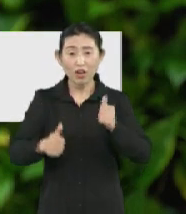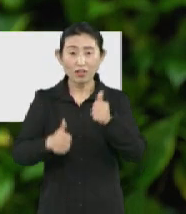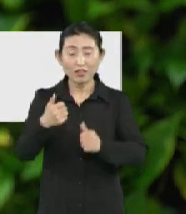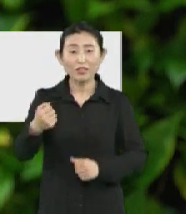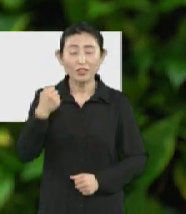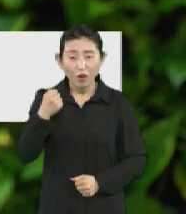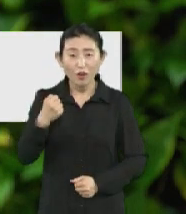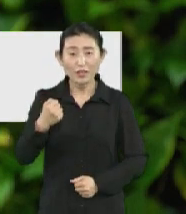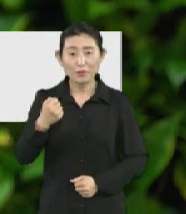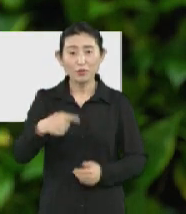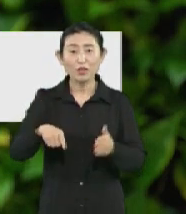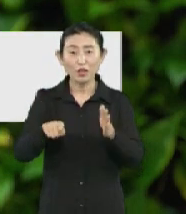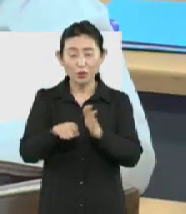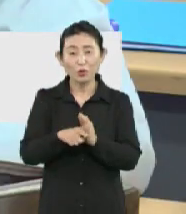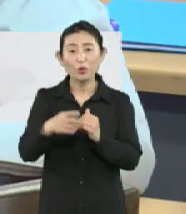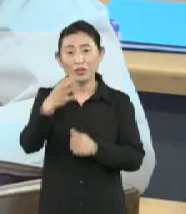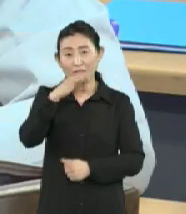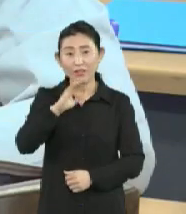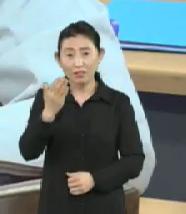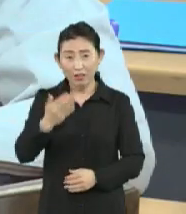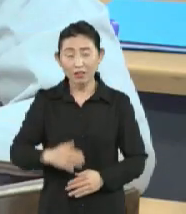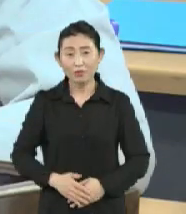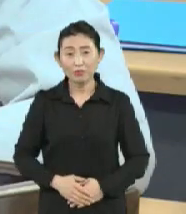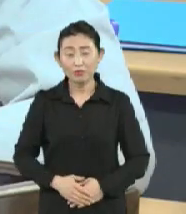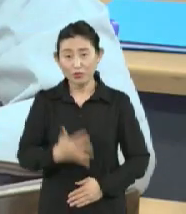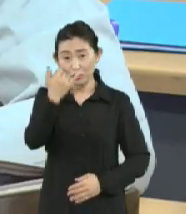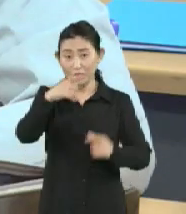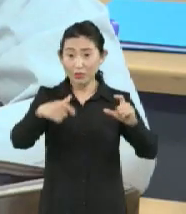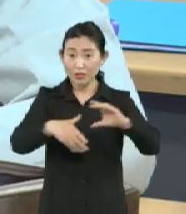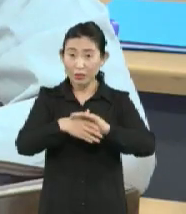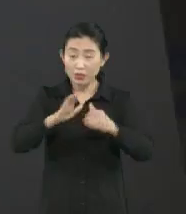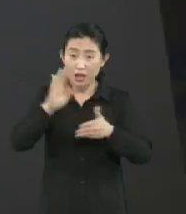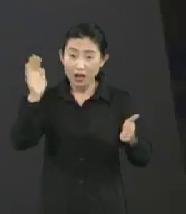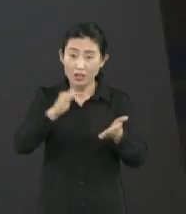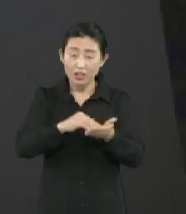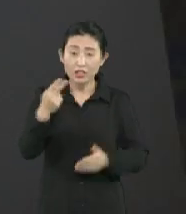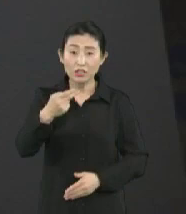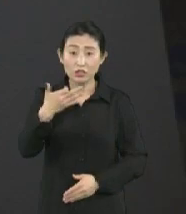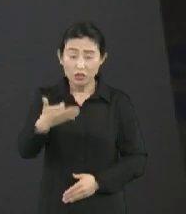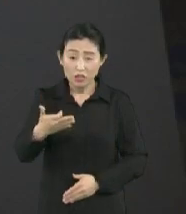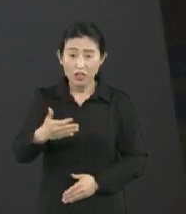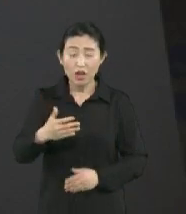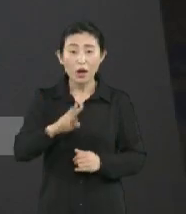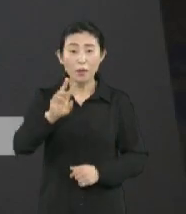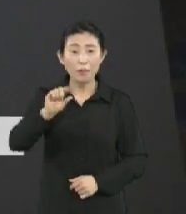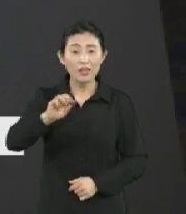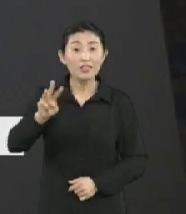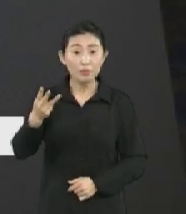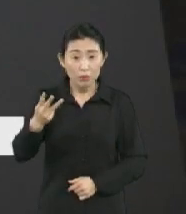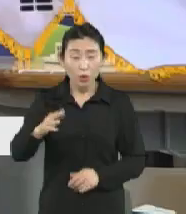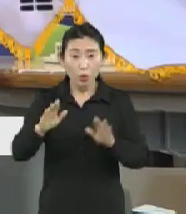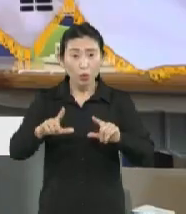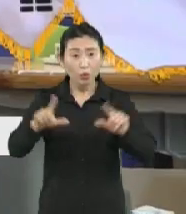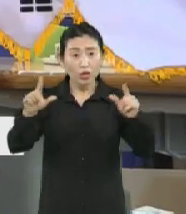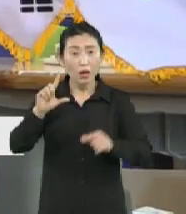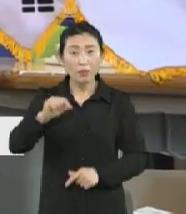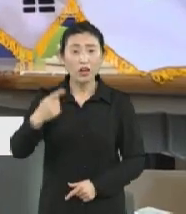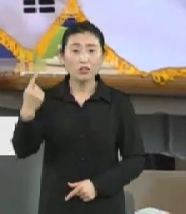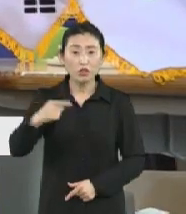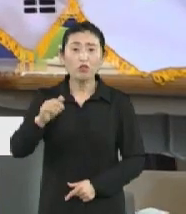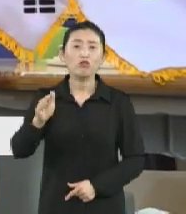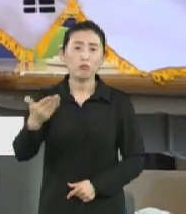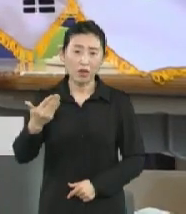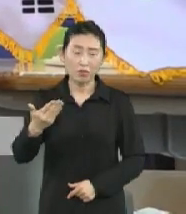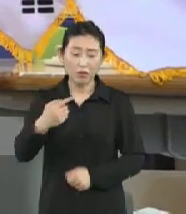경쟁력 강화에도 도움이 될 것 같습니다. 충남 지역 다문화 학생은 2019년 1만 300여 명에서 올해 1만